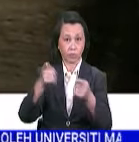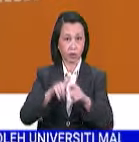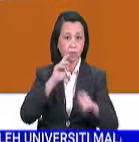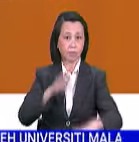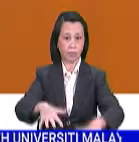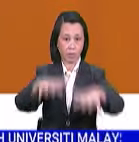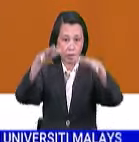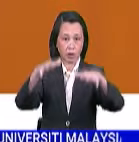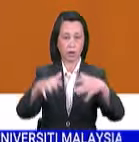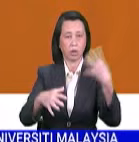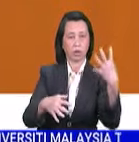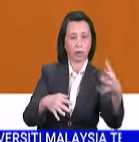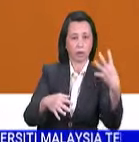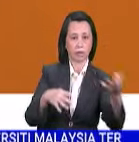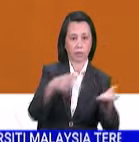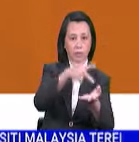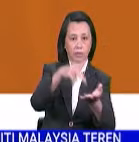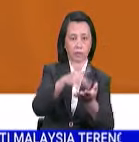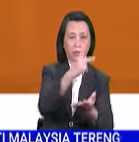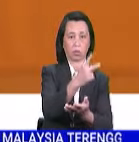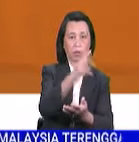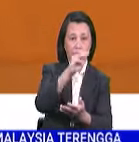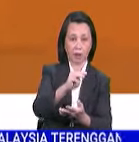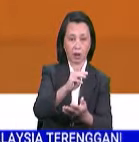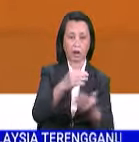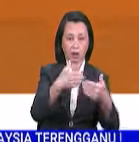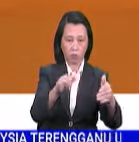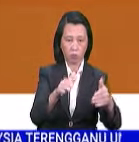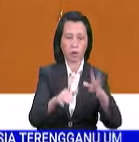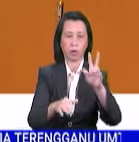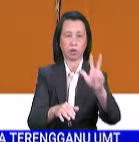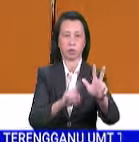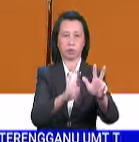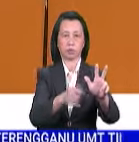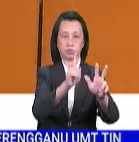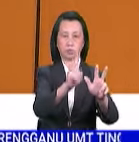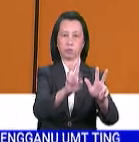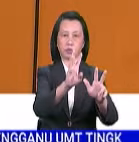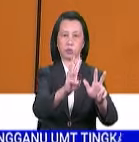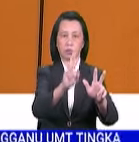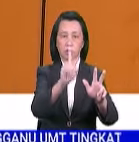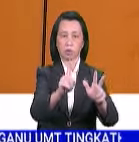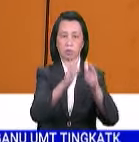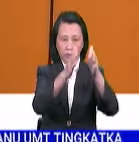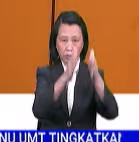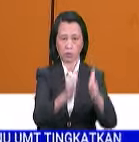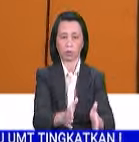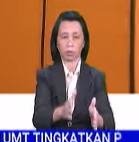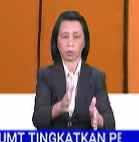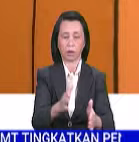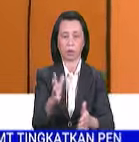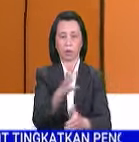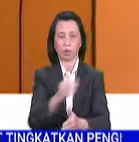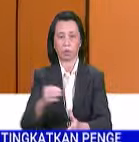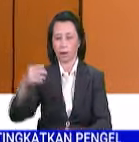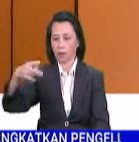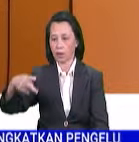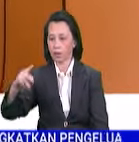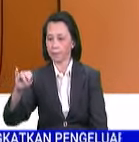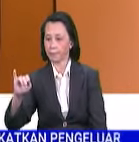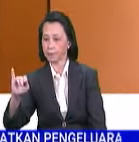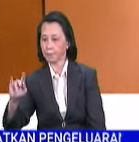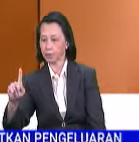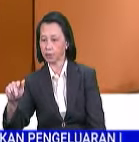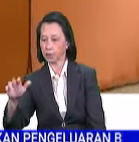sahaja 14 pusat pemindahan sementara dibuka menempatkan 3,161 penduduk. Sementara di daerah